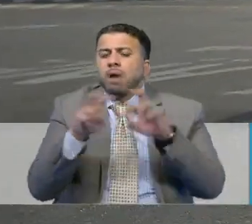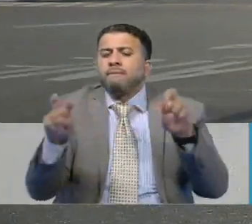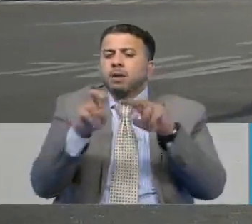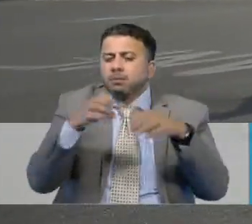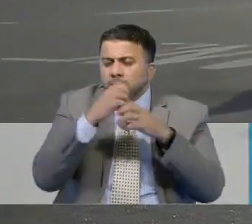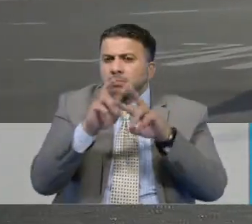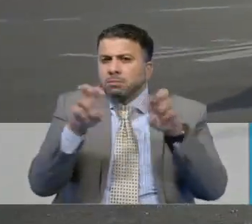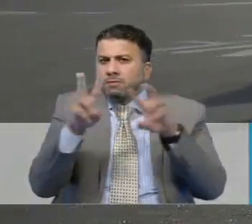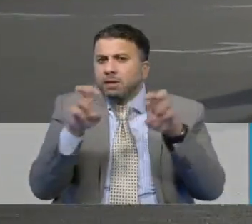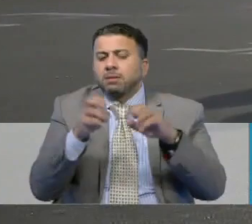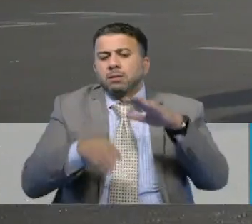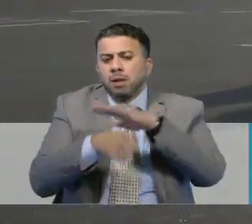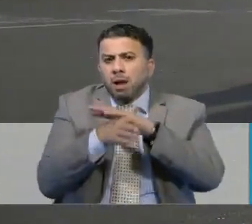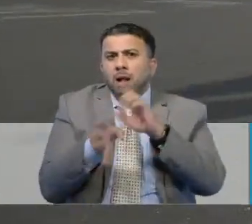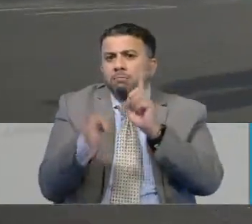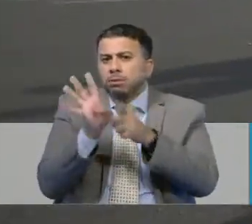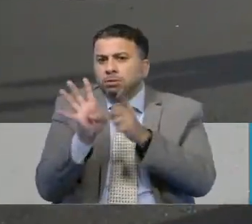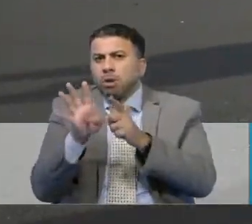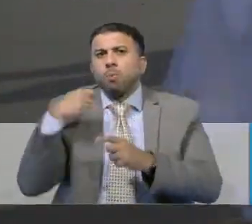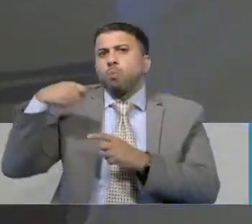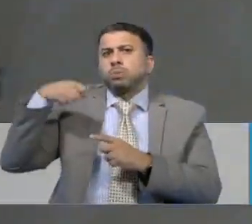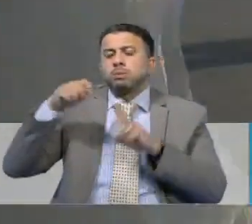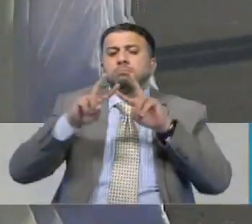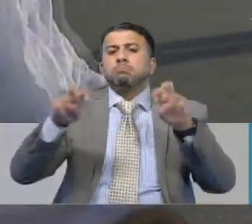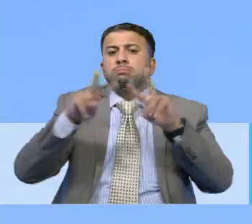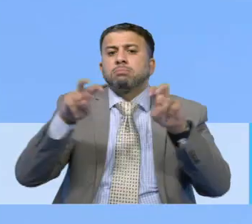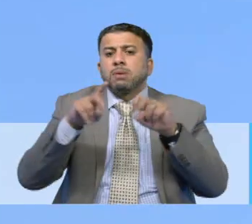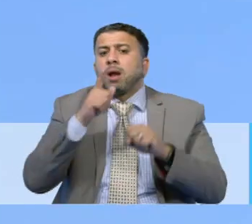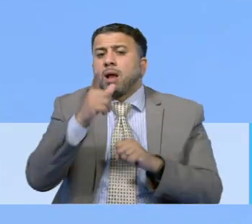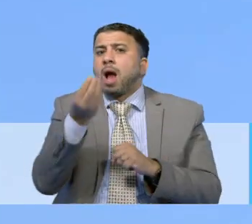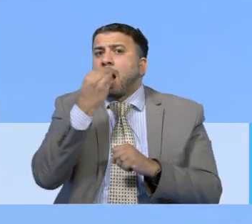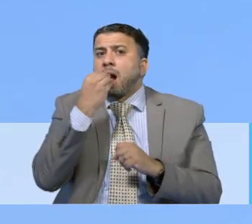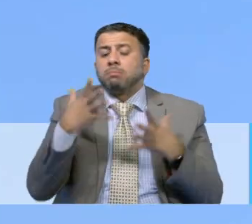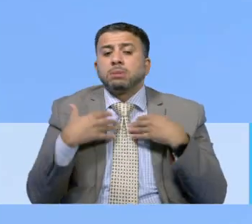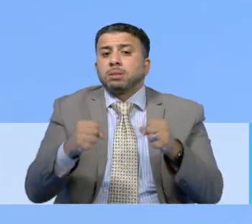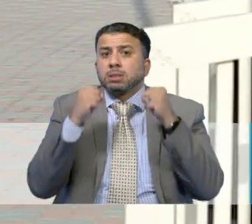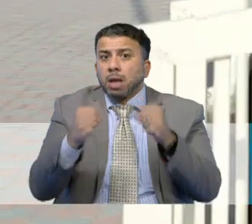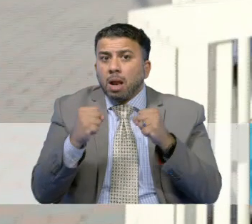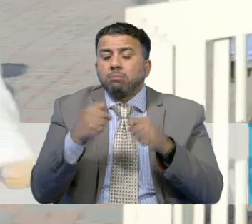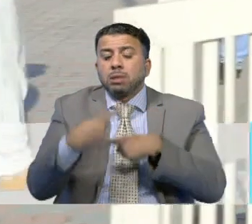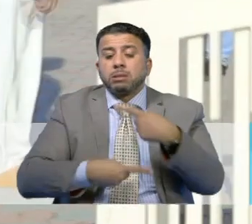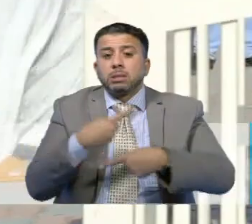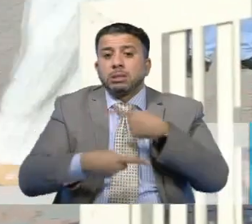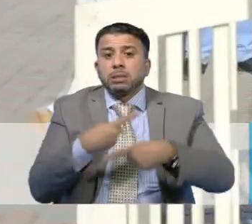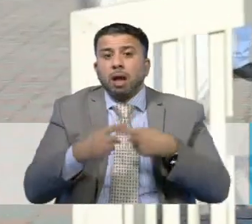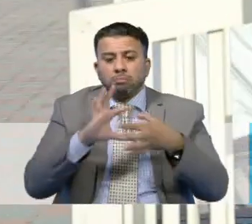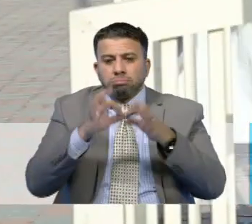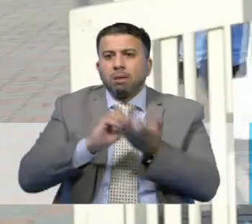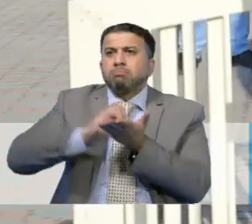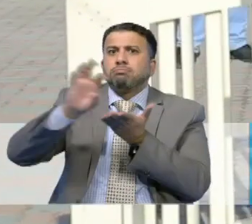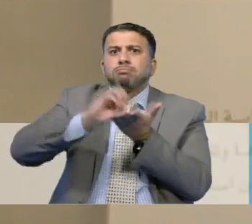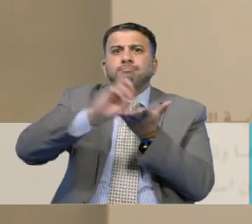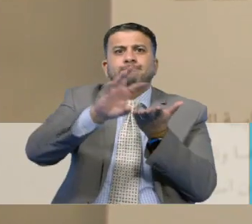الفحص والحجر الصحي التابعة للوزارة لتعزيز سلامة الغذاء وضمان استدامة سلاسل